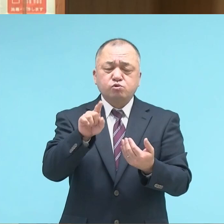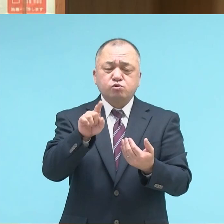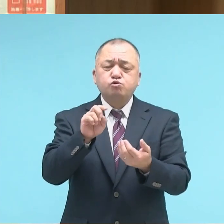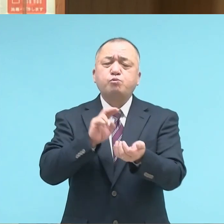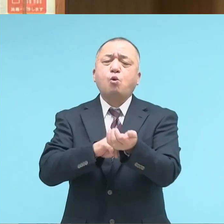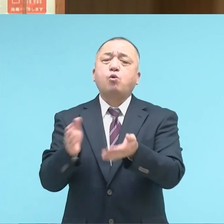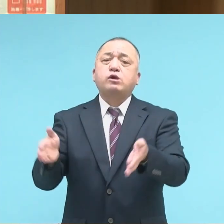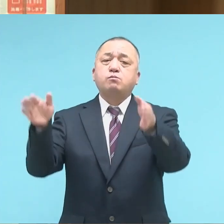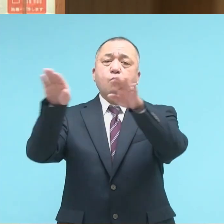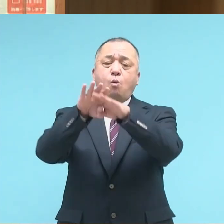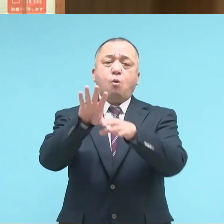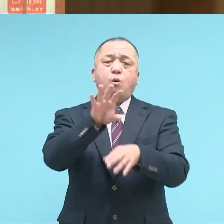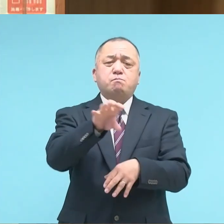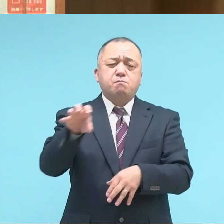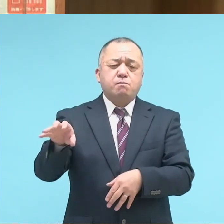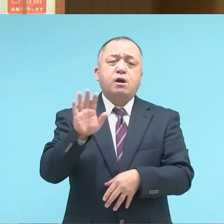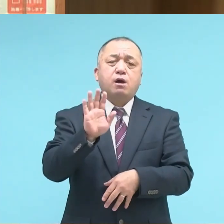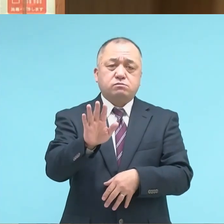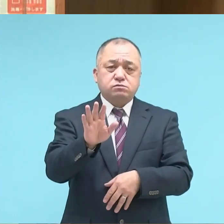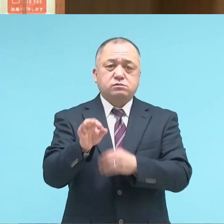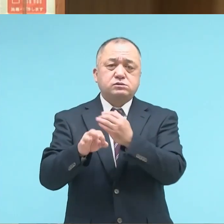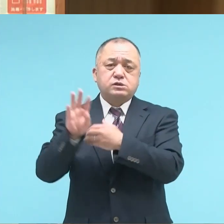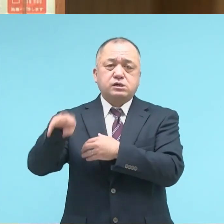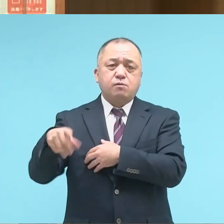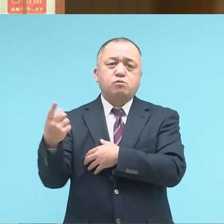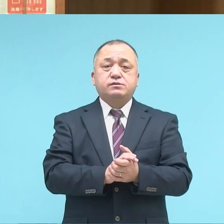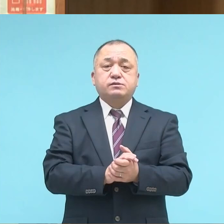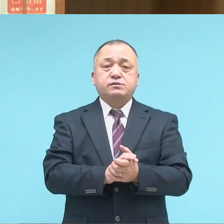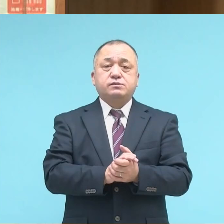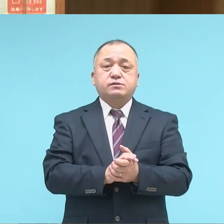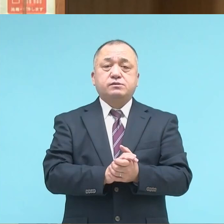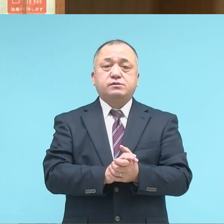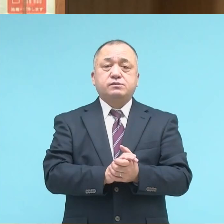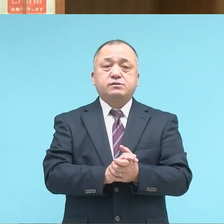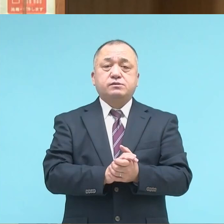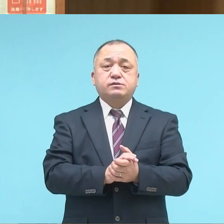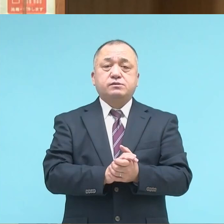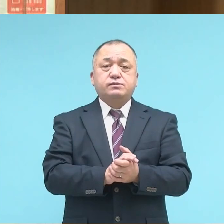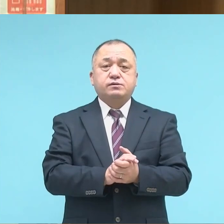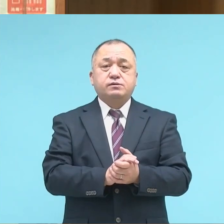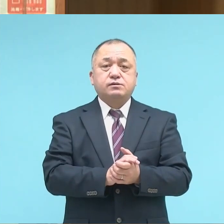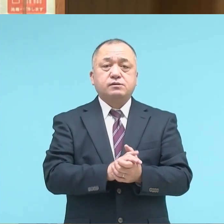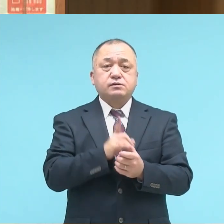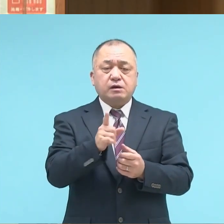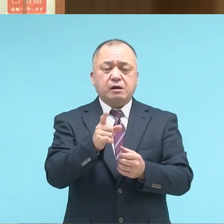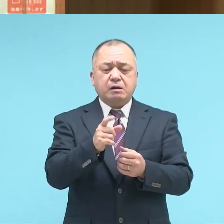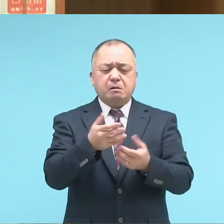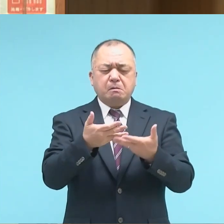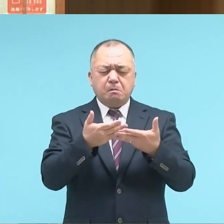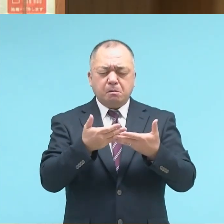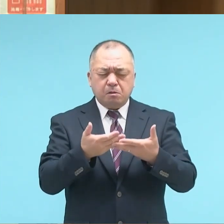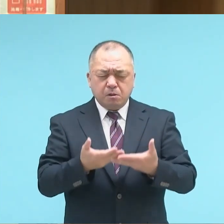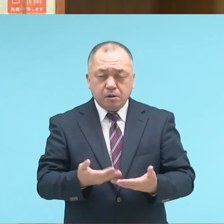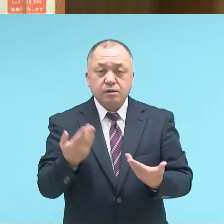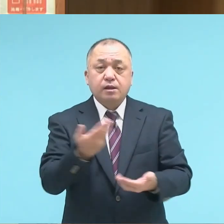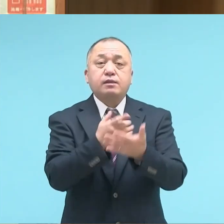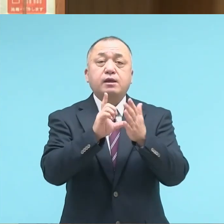ども出てきております。旭川もそれは同様でありますが、こういった状況がさらに深刻化すると、